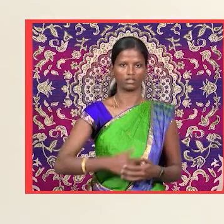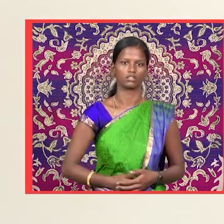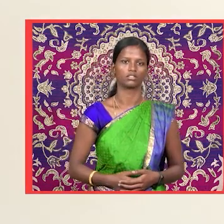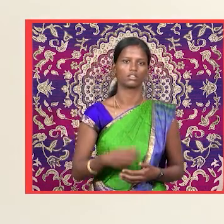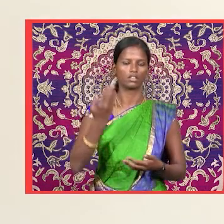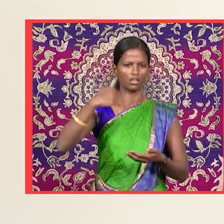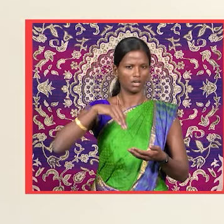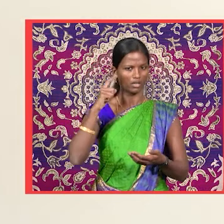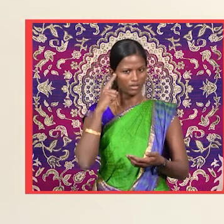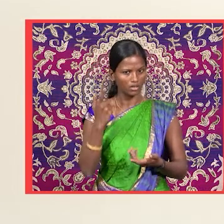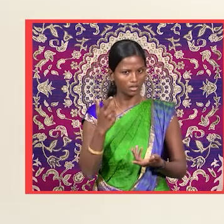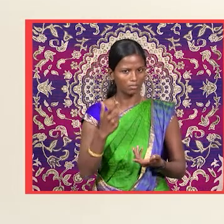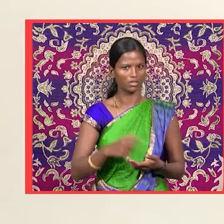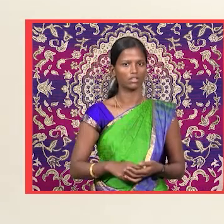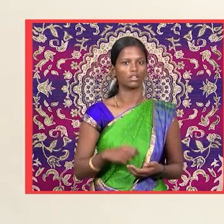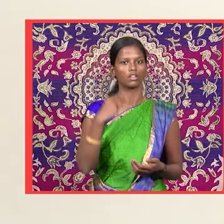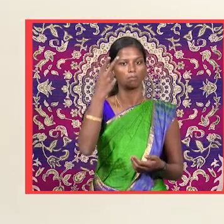பை அடக்க விலை வேணும் பார்த்தீங்கன்னா